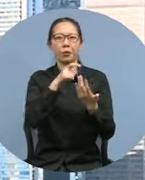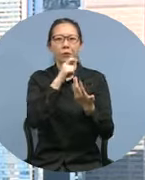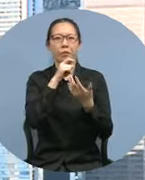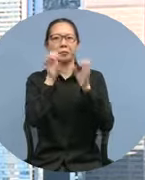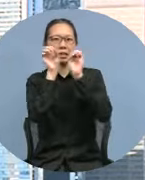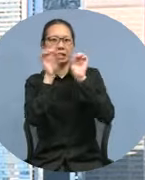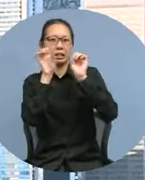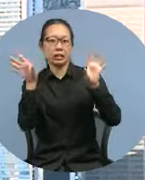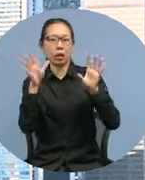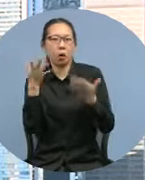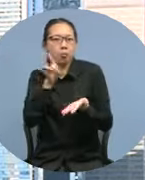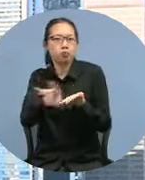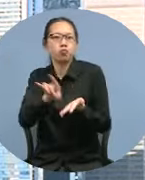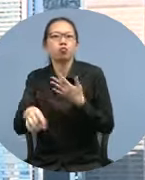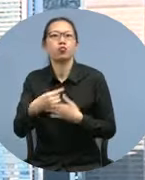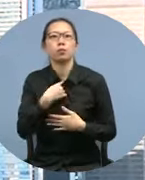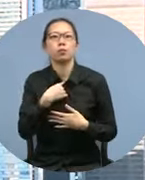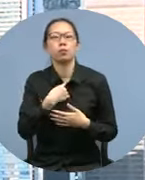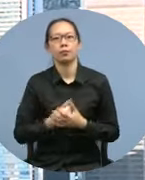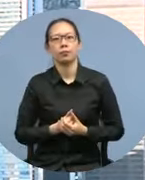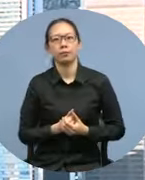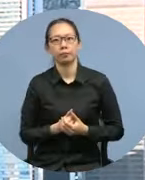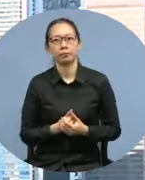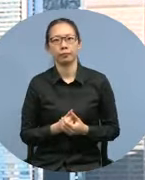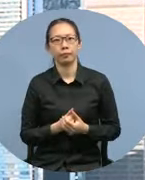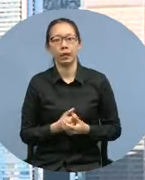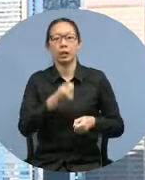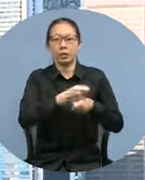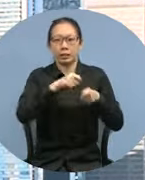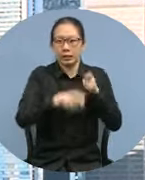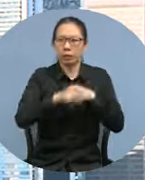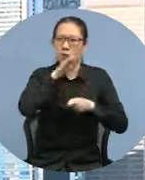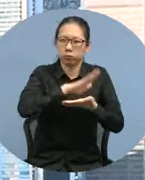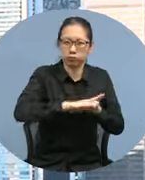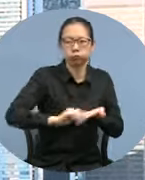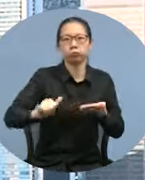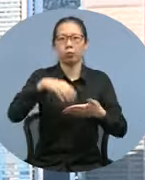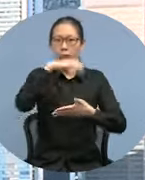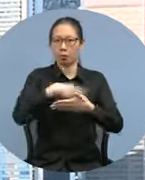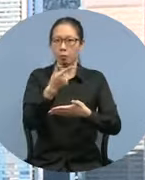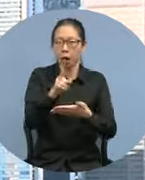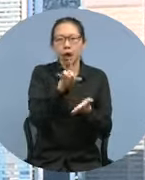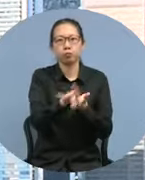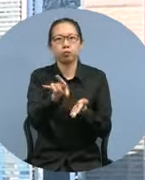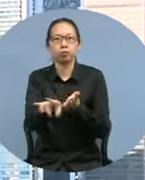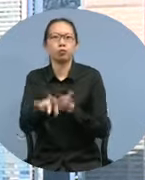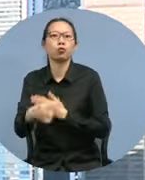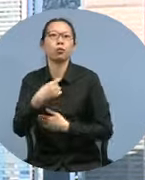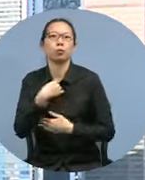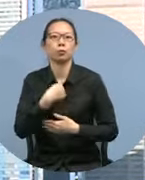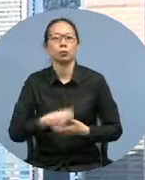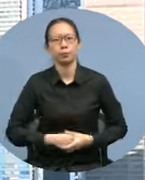表的說話，但是正正是這樣，實施細則就講明了是什麼的內容的東西是需要